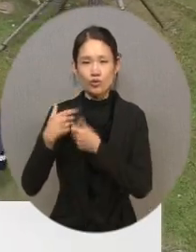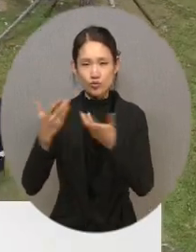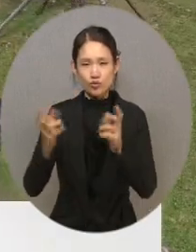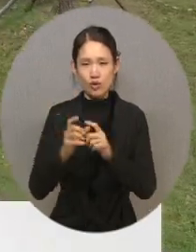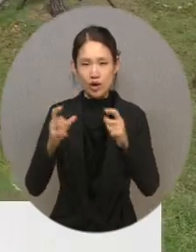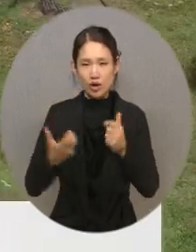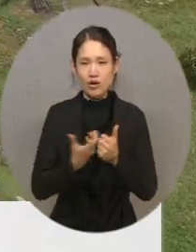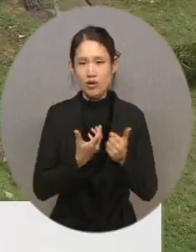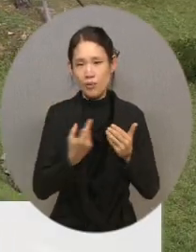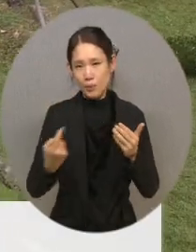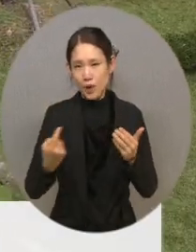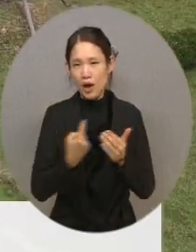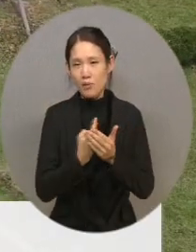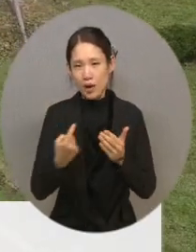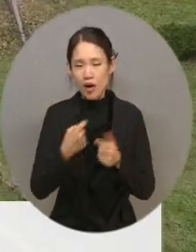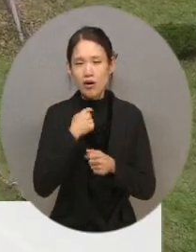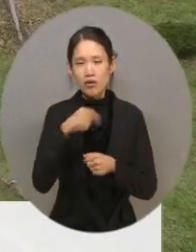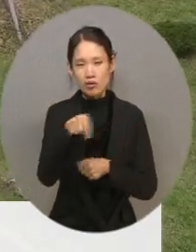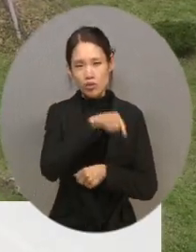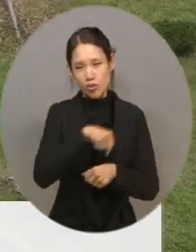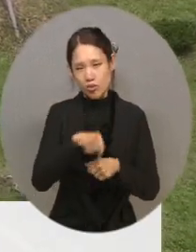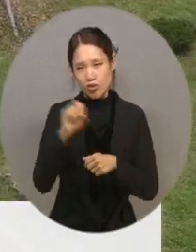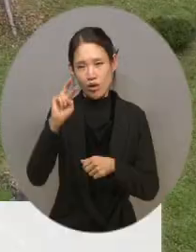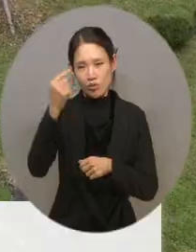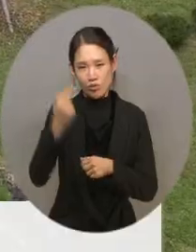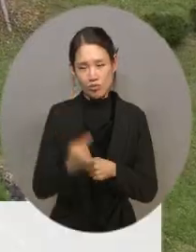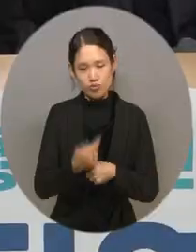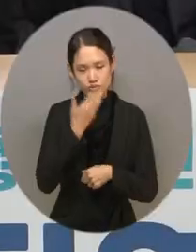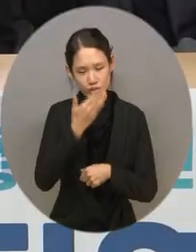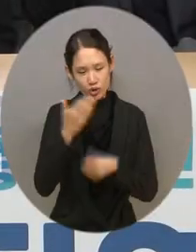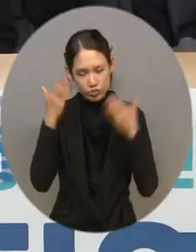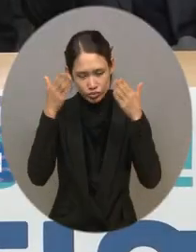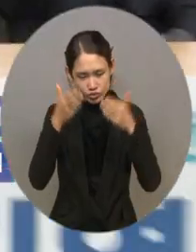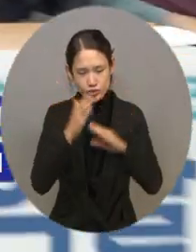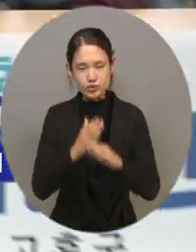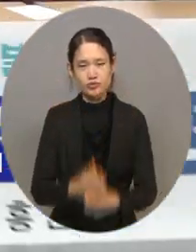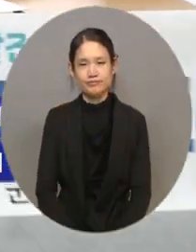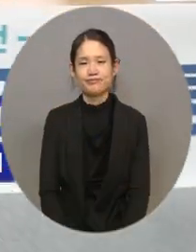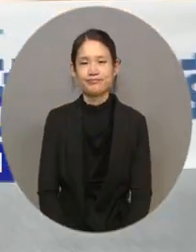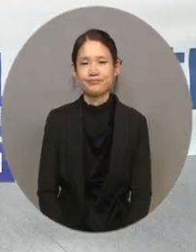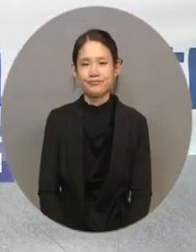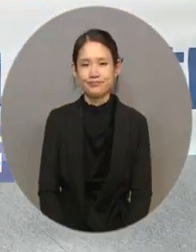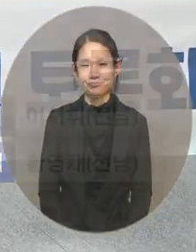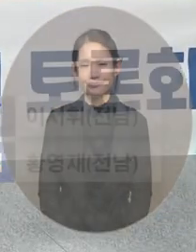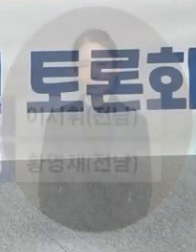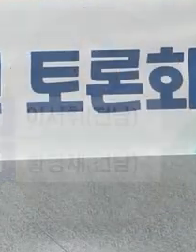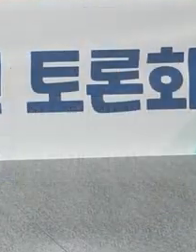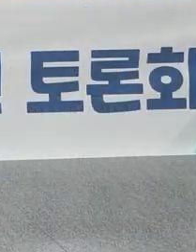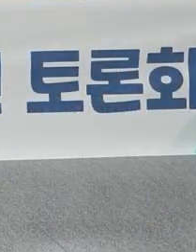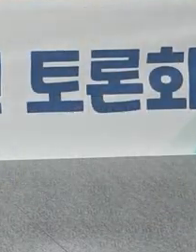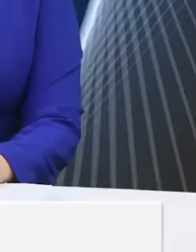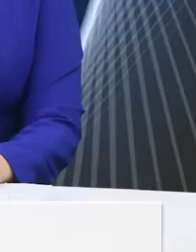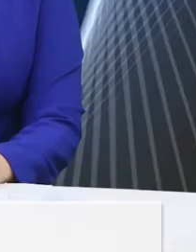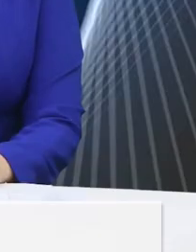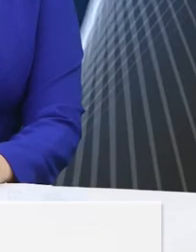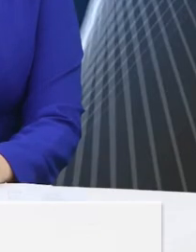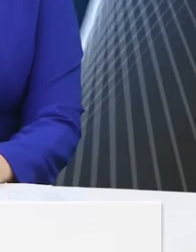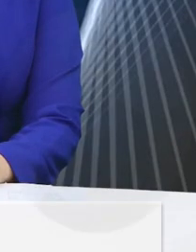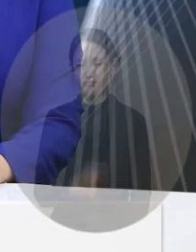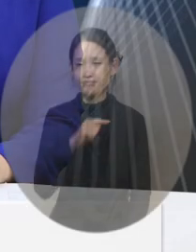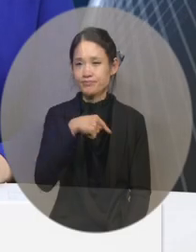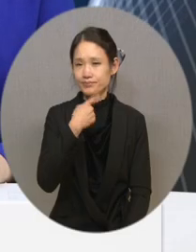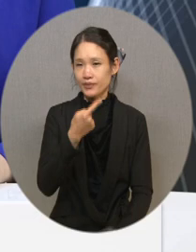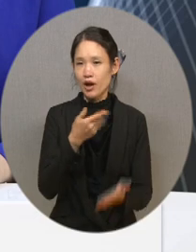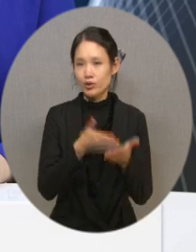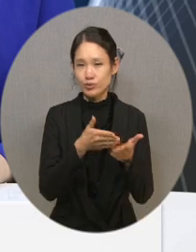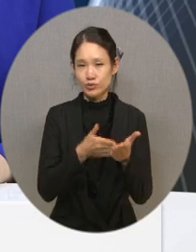다시 주민들의 삶의 터전으로 돌아올 수 있을지 주목됩니다. 복지TV 뉴스 김재상입니다. 다음